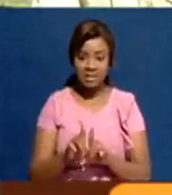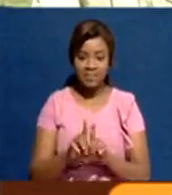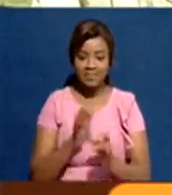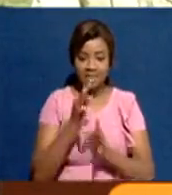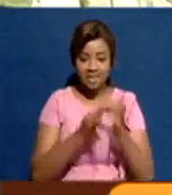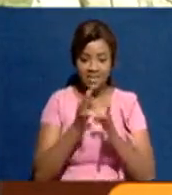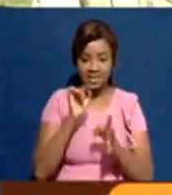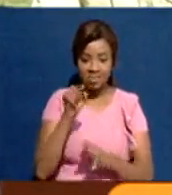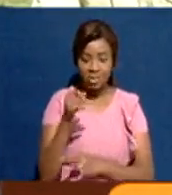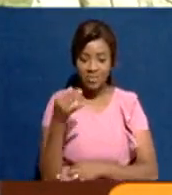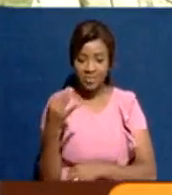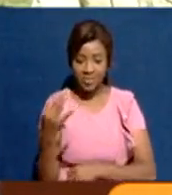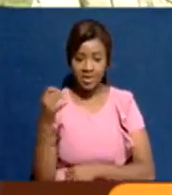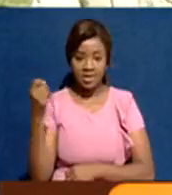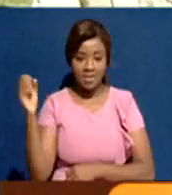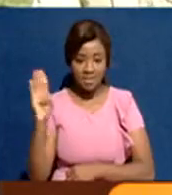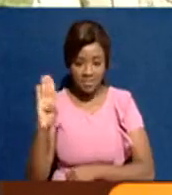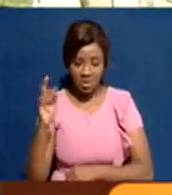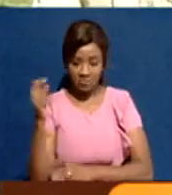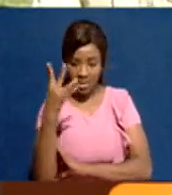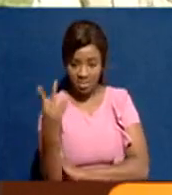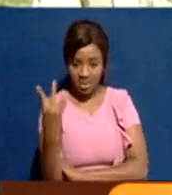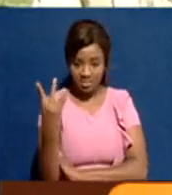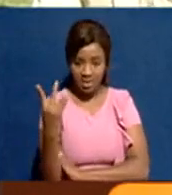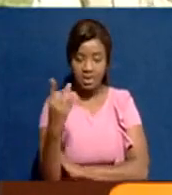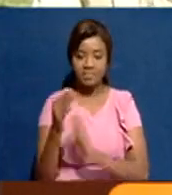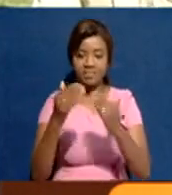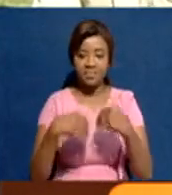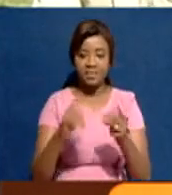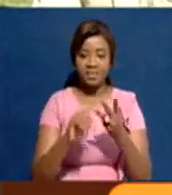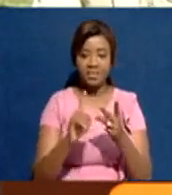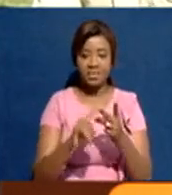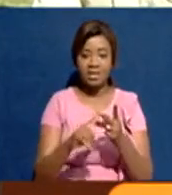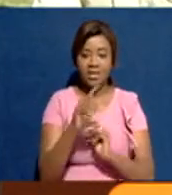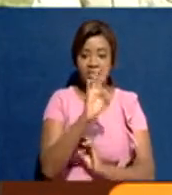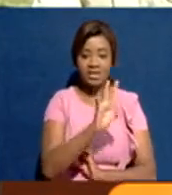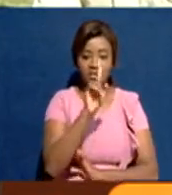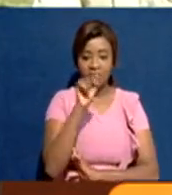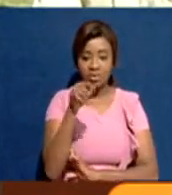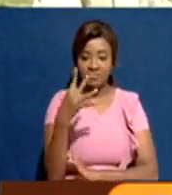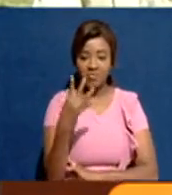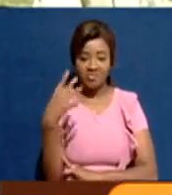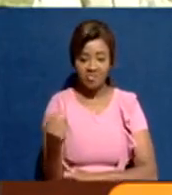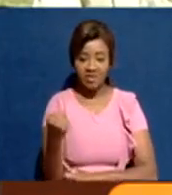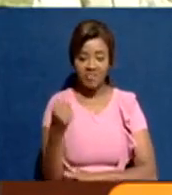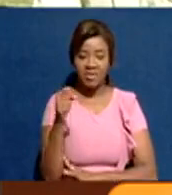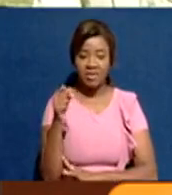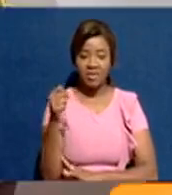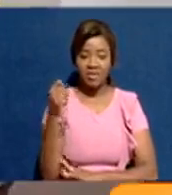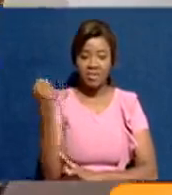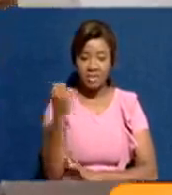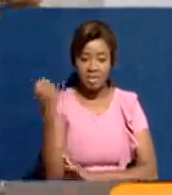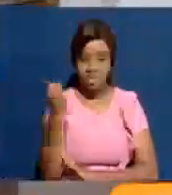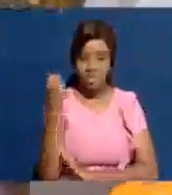33.3 billion for the month of April and almost 31.45 billion for the month of